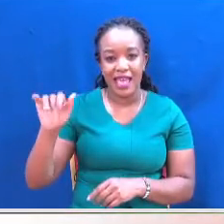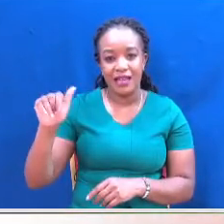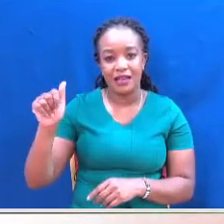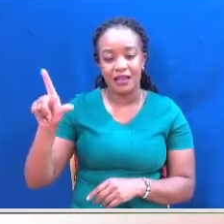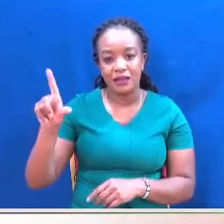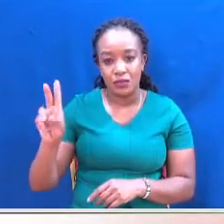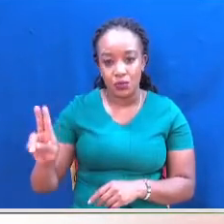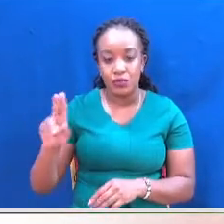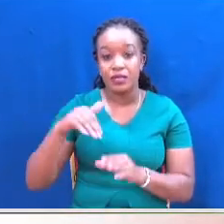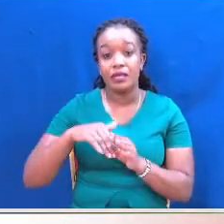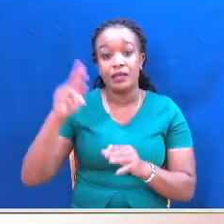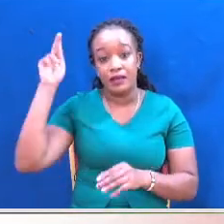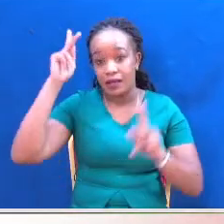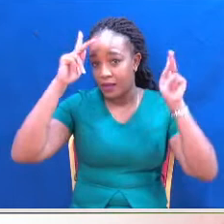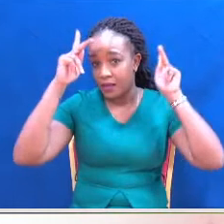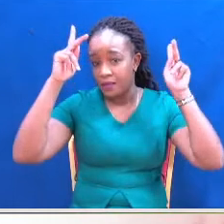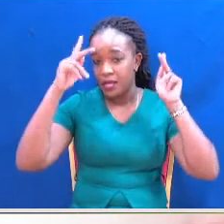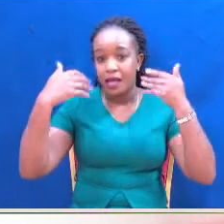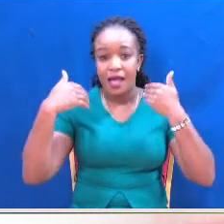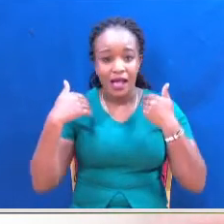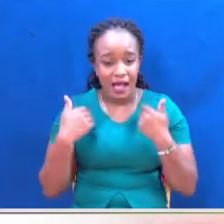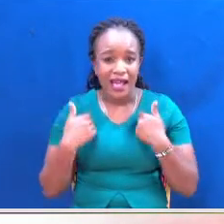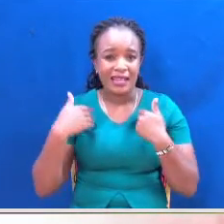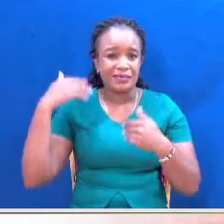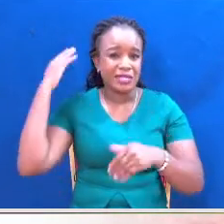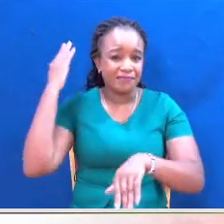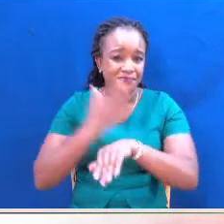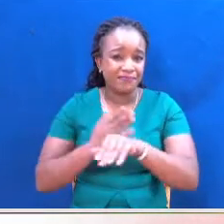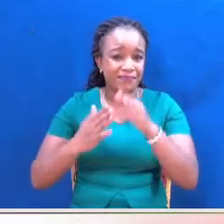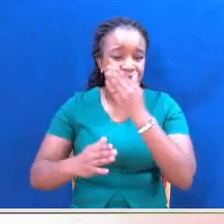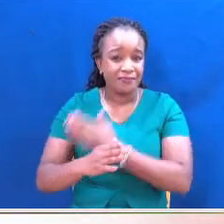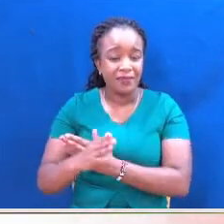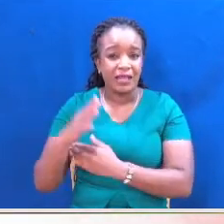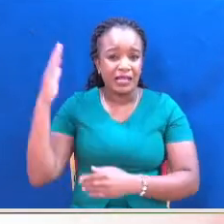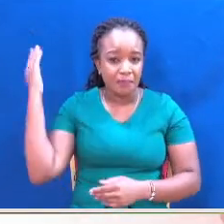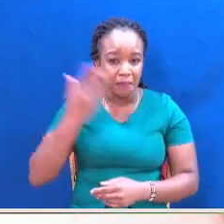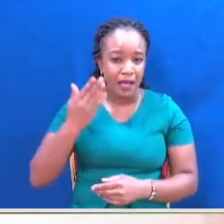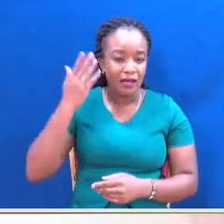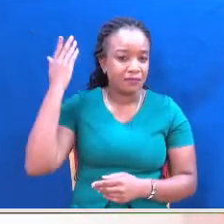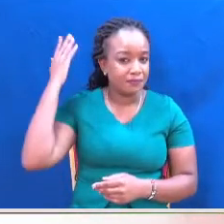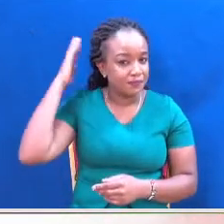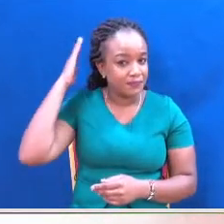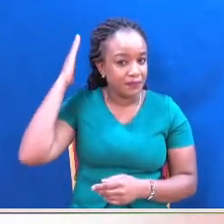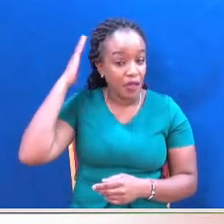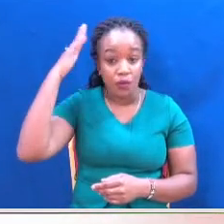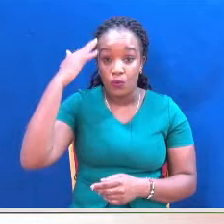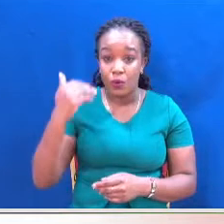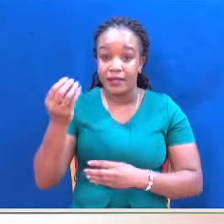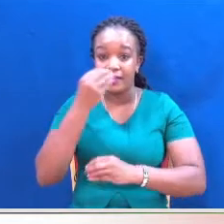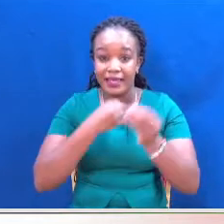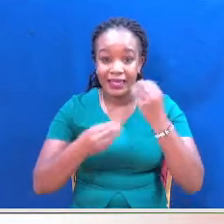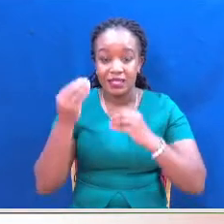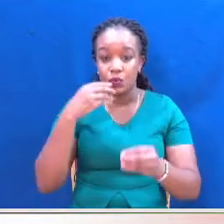uguza majeraha ya panga kichwani baada ya kudaiwa kula ugali wa nyanyake. Inaarifiwa kuwa mtoto huyo alikuwa